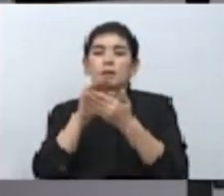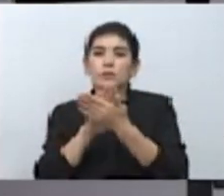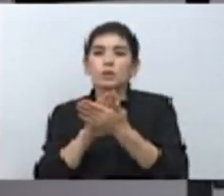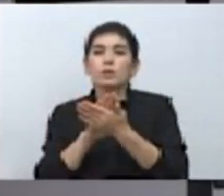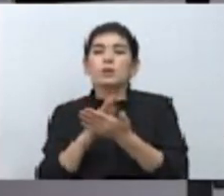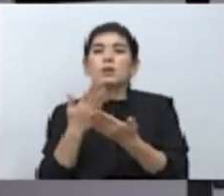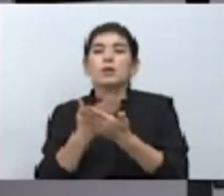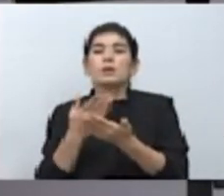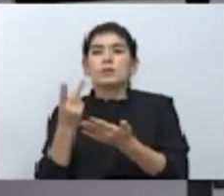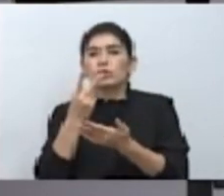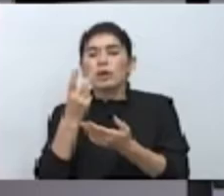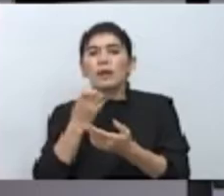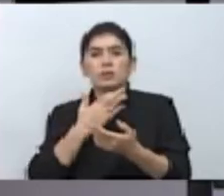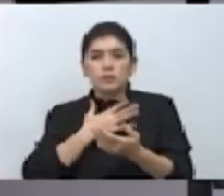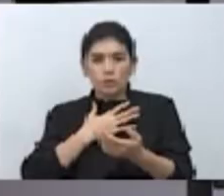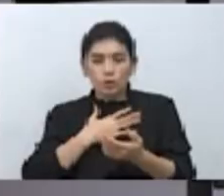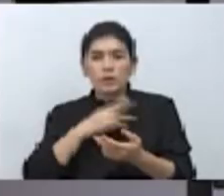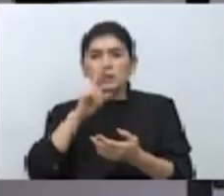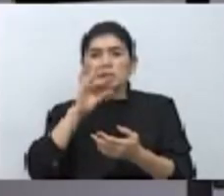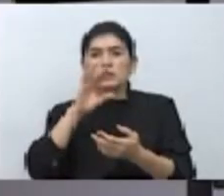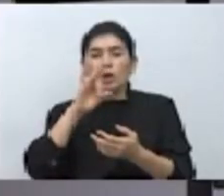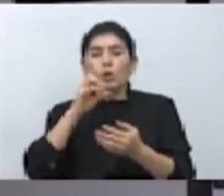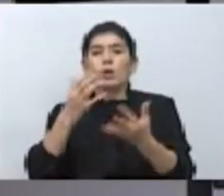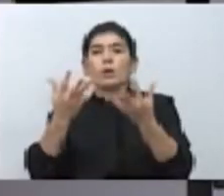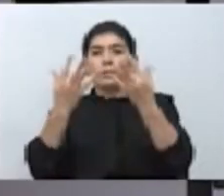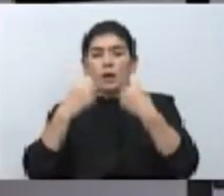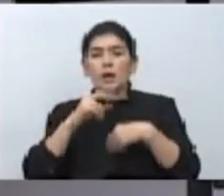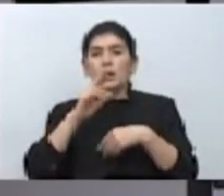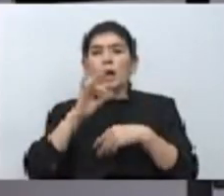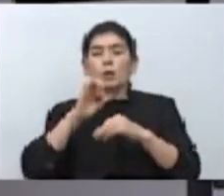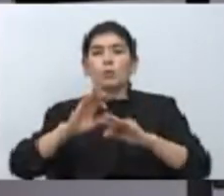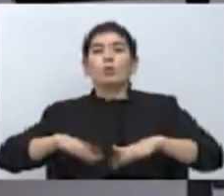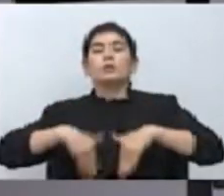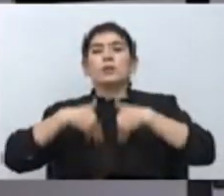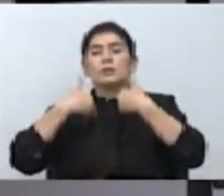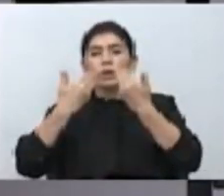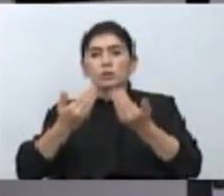uchun ikkala organizm ham nafas olganda kislorod yutib, karbonat angidrid chiqarishi